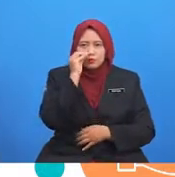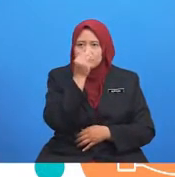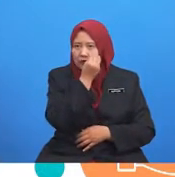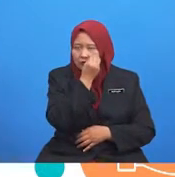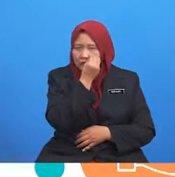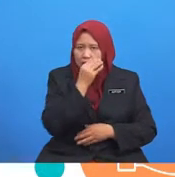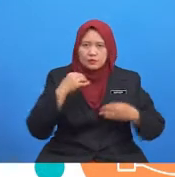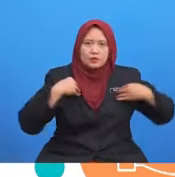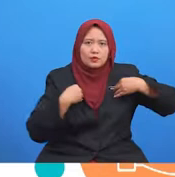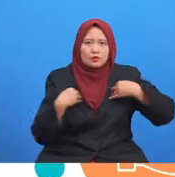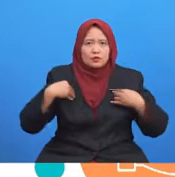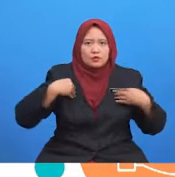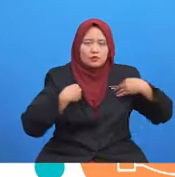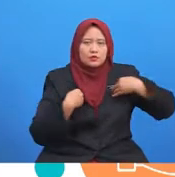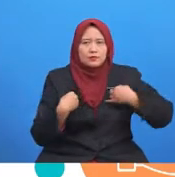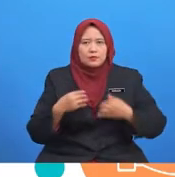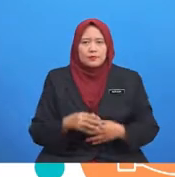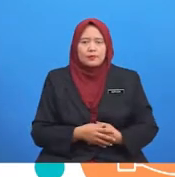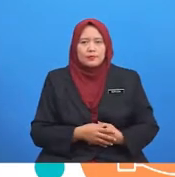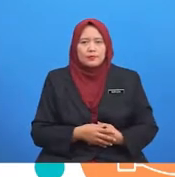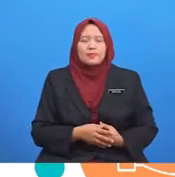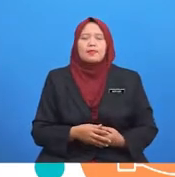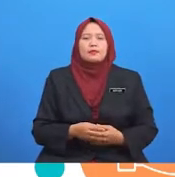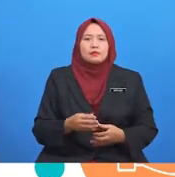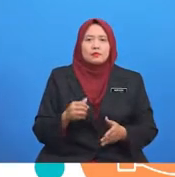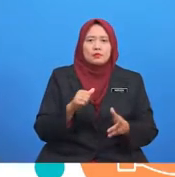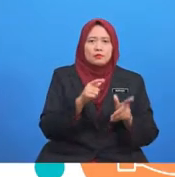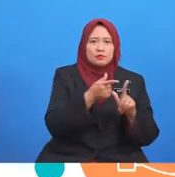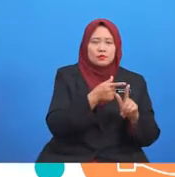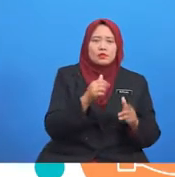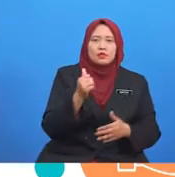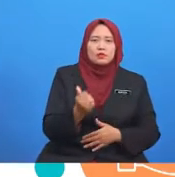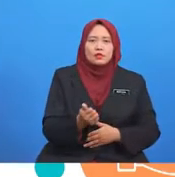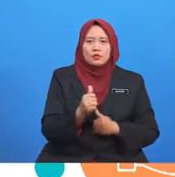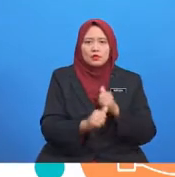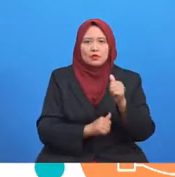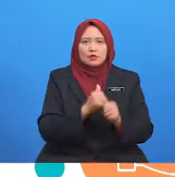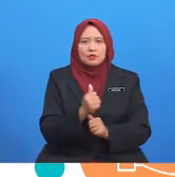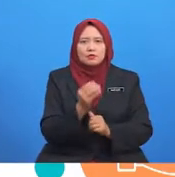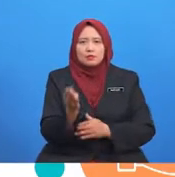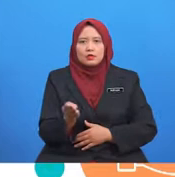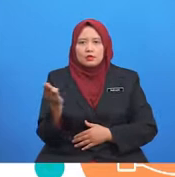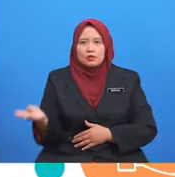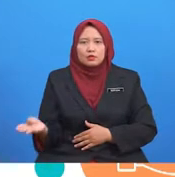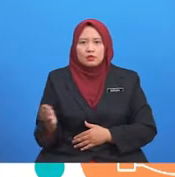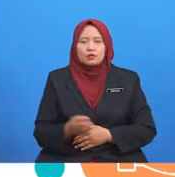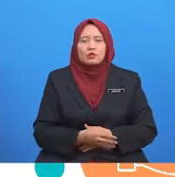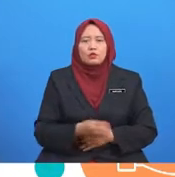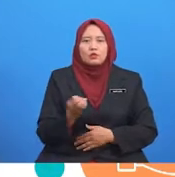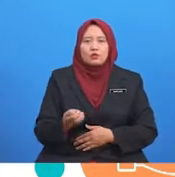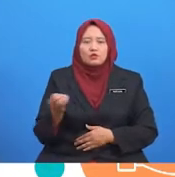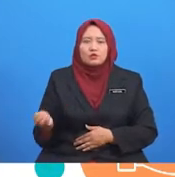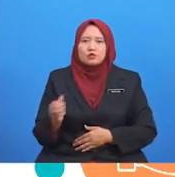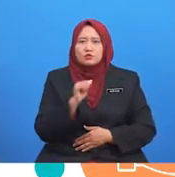Manakala, alam benda pula adalah objek bukan hidup yang diambil sebagai rujukan